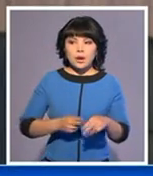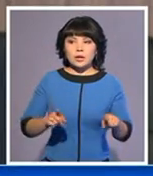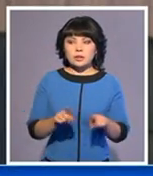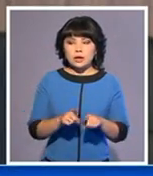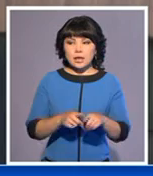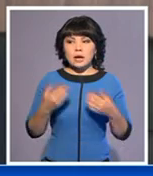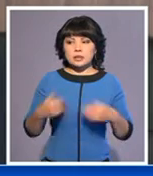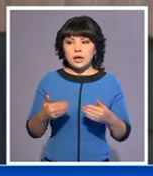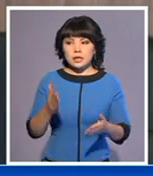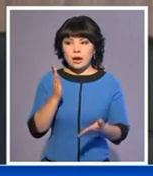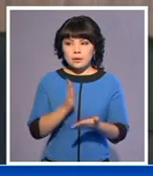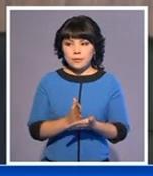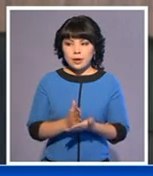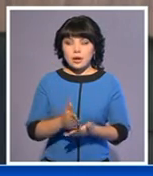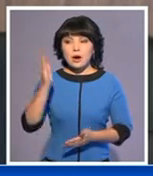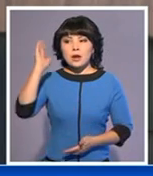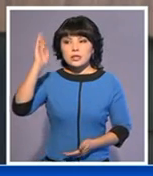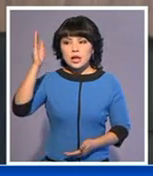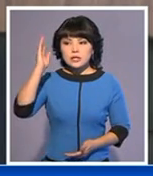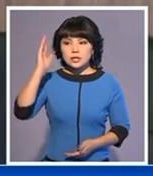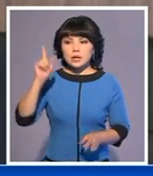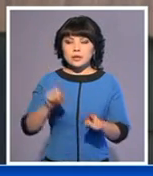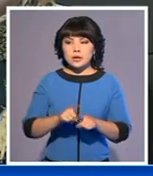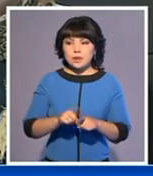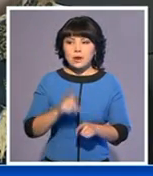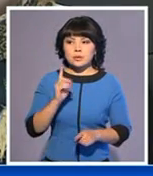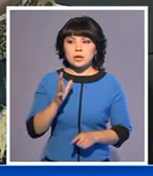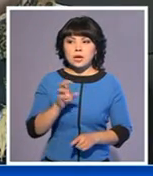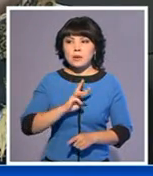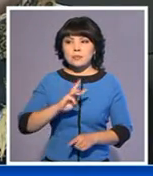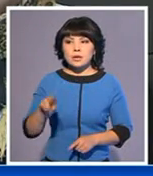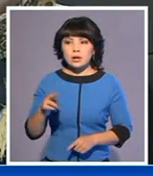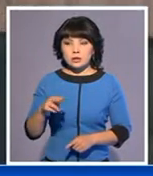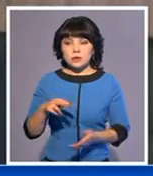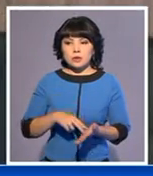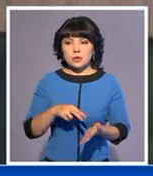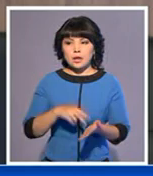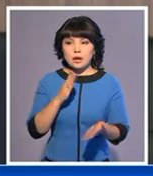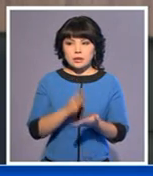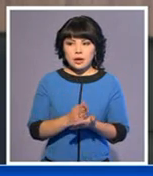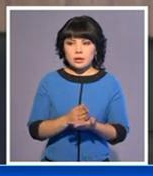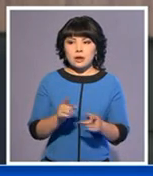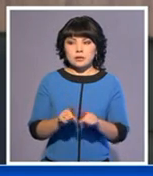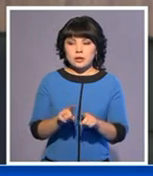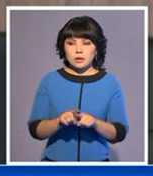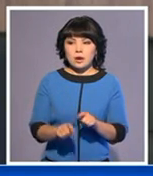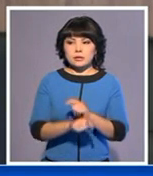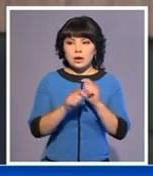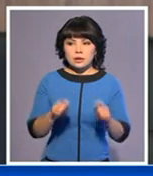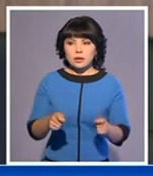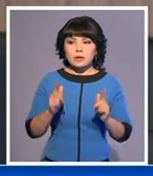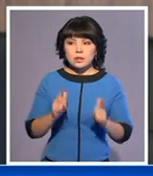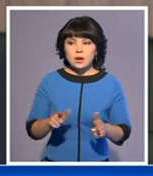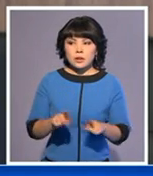концентрат шығарып отырмыз. Енді келешекте құны 1,5 миллиард тұратын горячий брикеттерін желез дейді. Уже